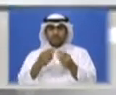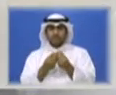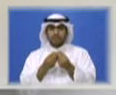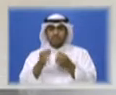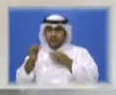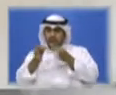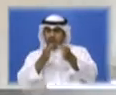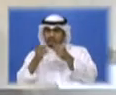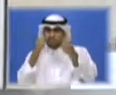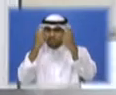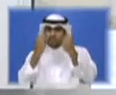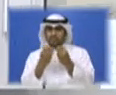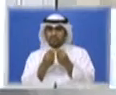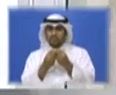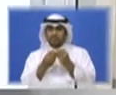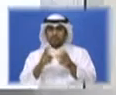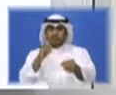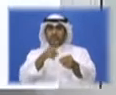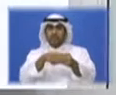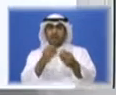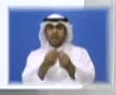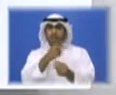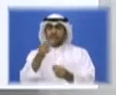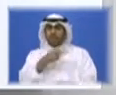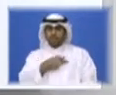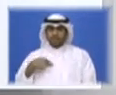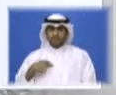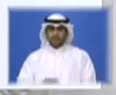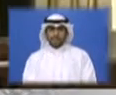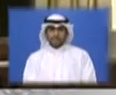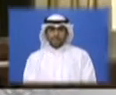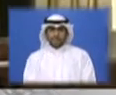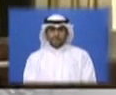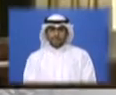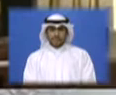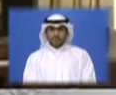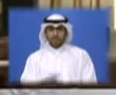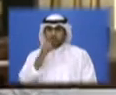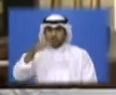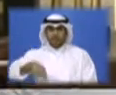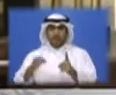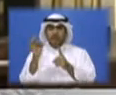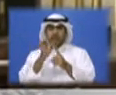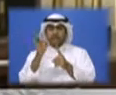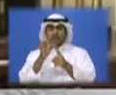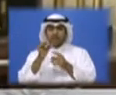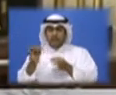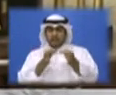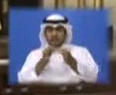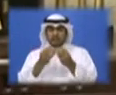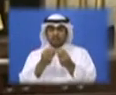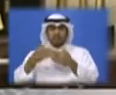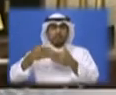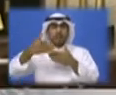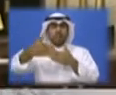خطة استراتيجية بالتعاون مع الجهات المعنية. نحن من أهم الأهداف الخطة